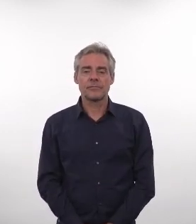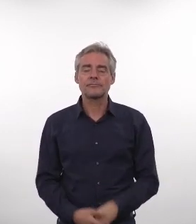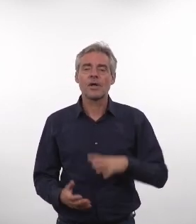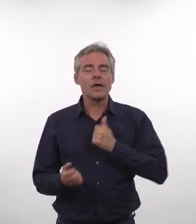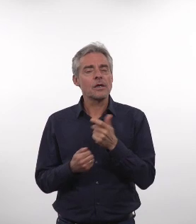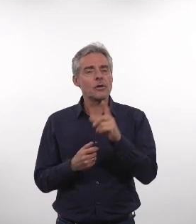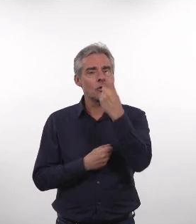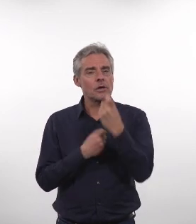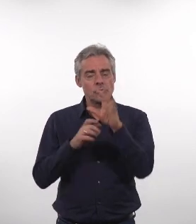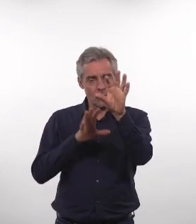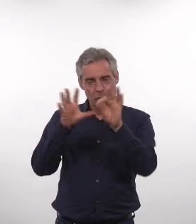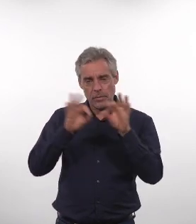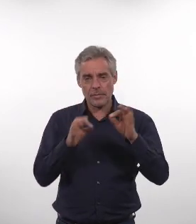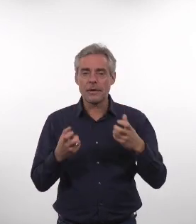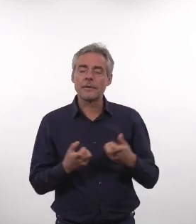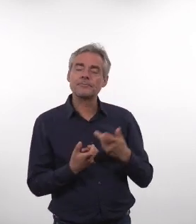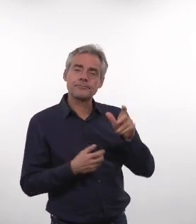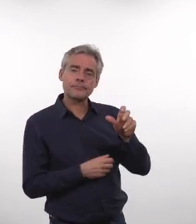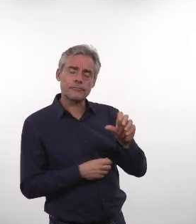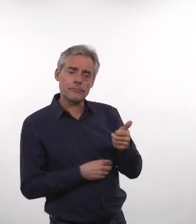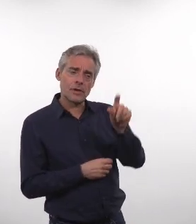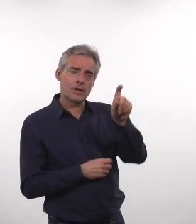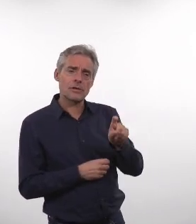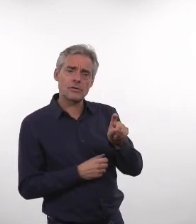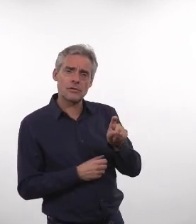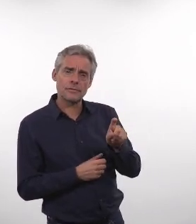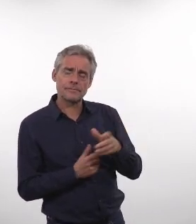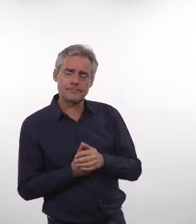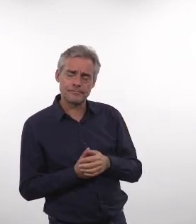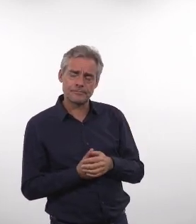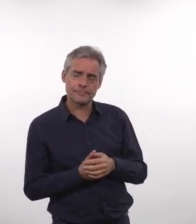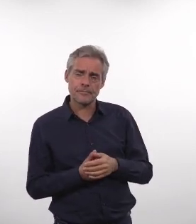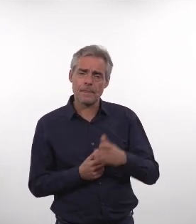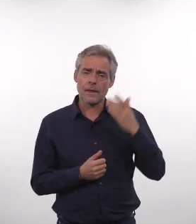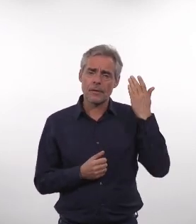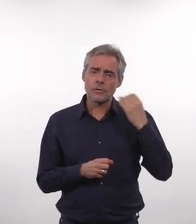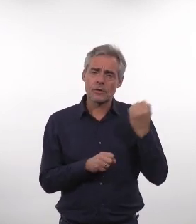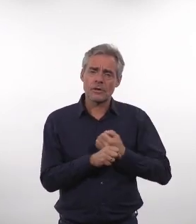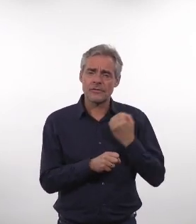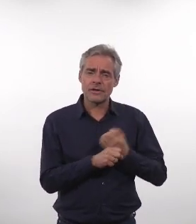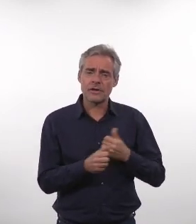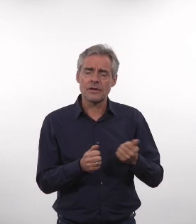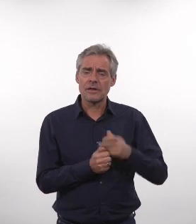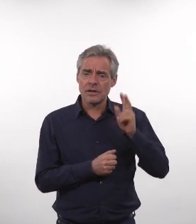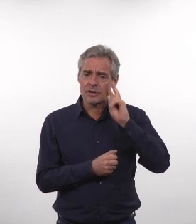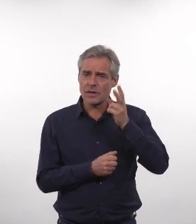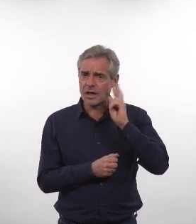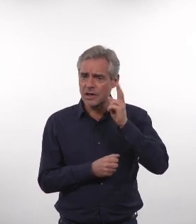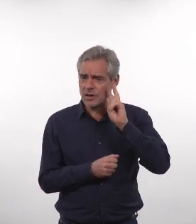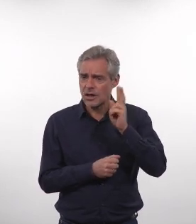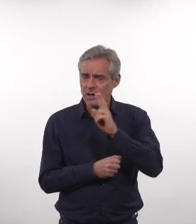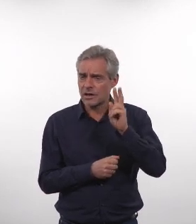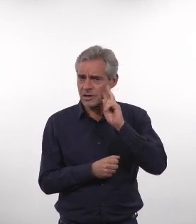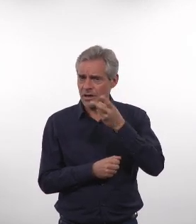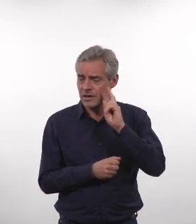prendre quelques-unes. Docteur Masson, nous avons reçu une question sur le besoin de travailler la généralisation, en fait, que vous